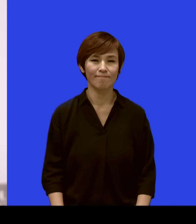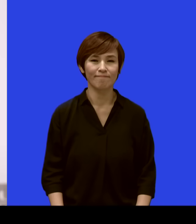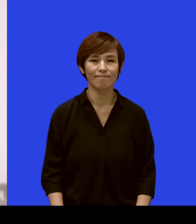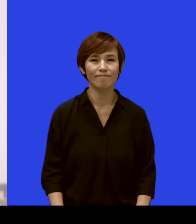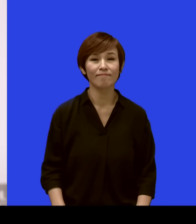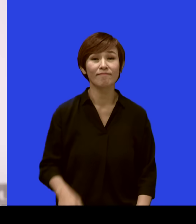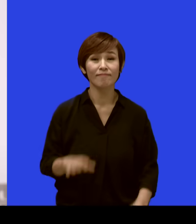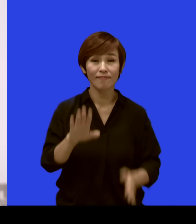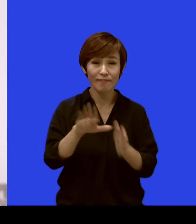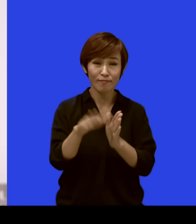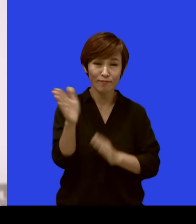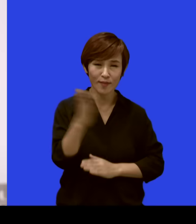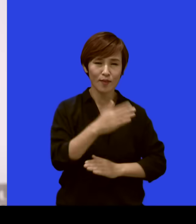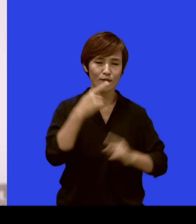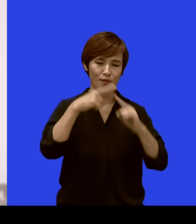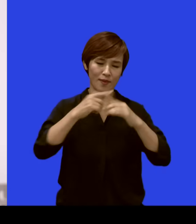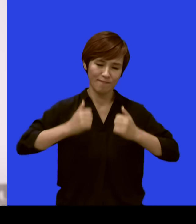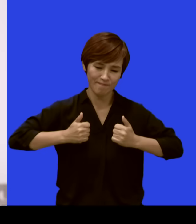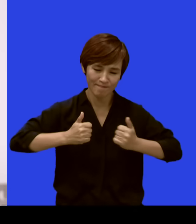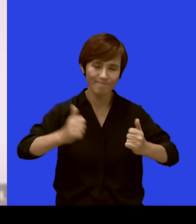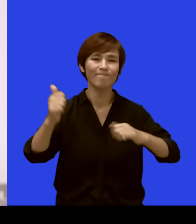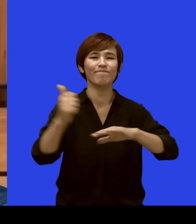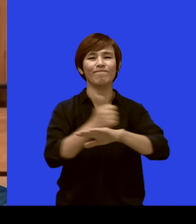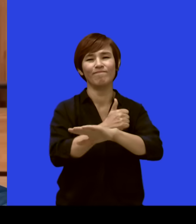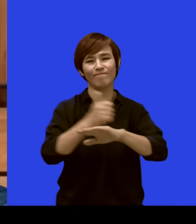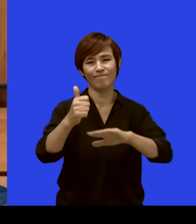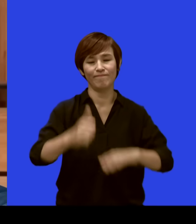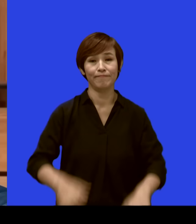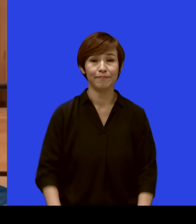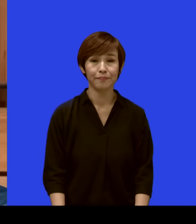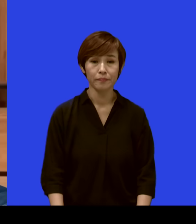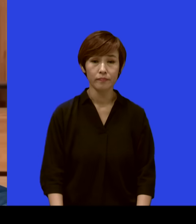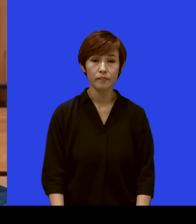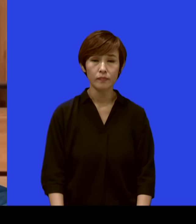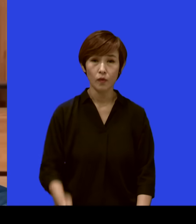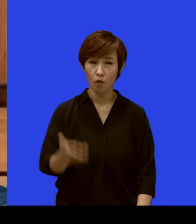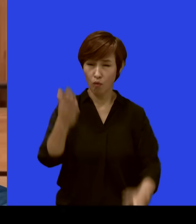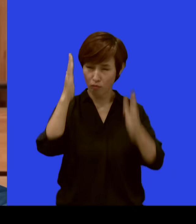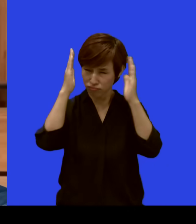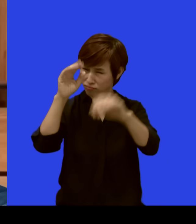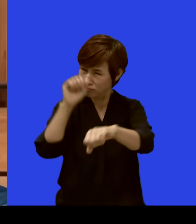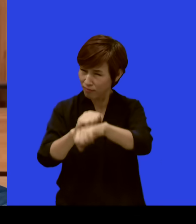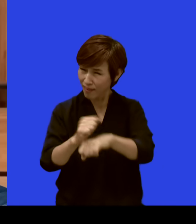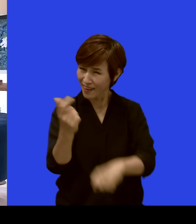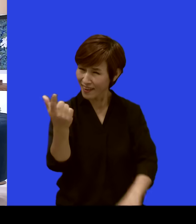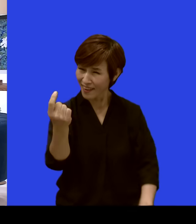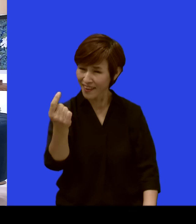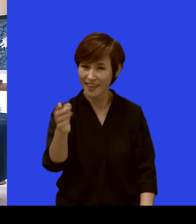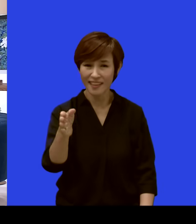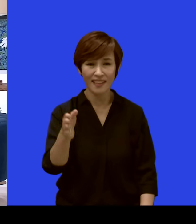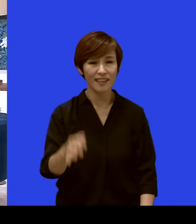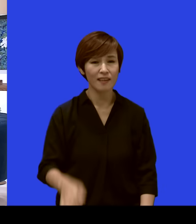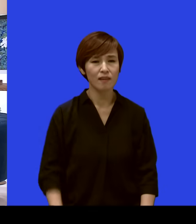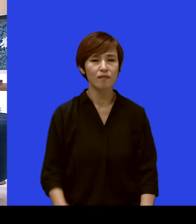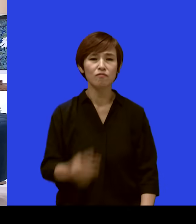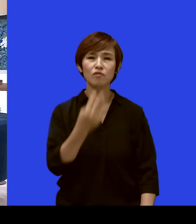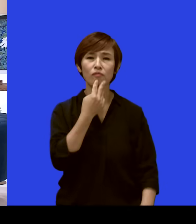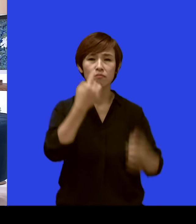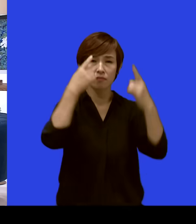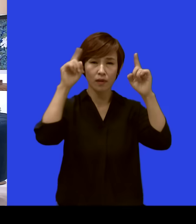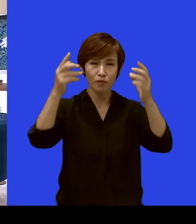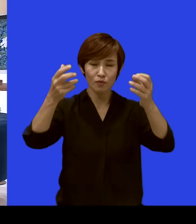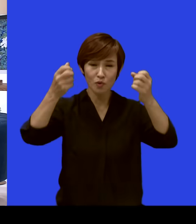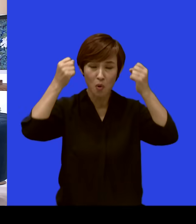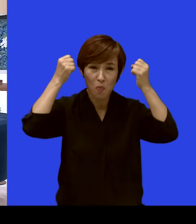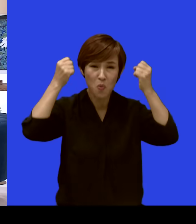싶어서 교회를 열심히 나가게 됐던 것 같습니다. 그때는. 근데 목사님 공부를 잘하셨나 봐요. 보니까 서울대 졸업에